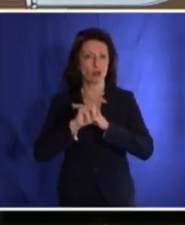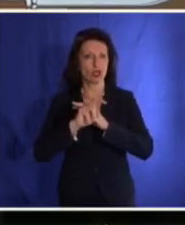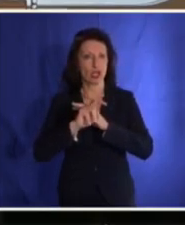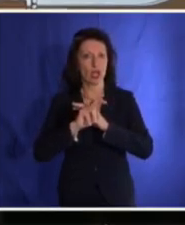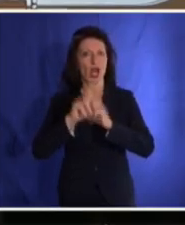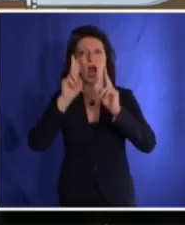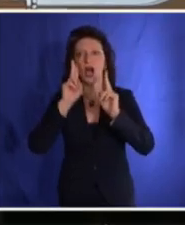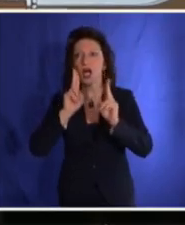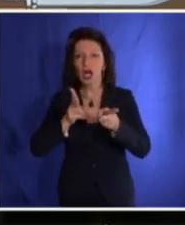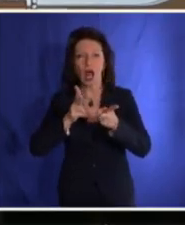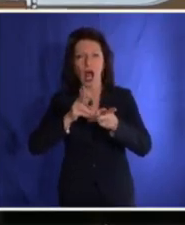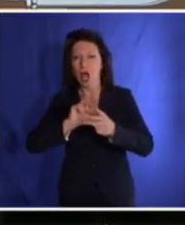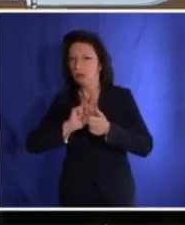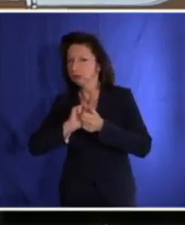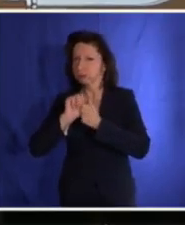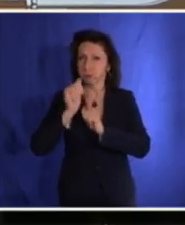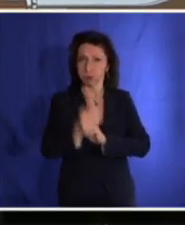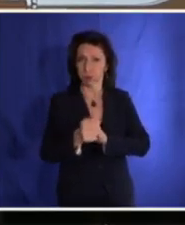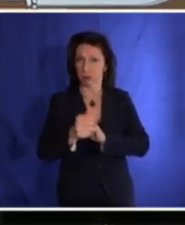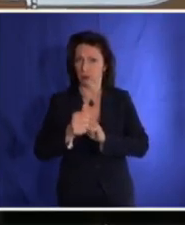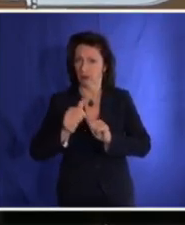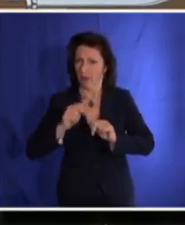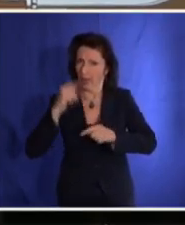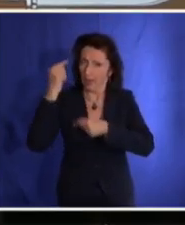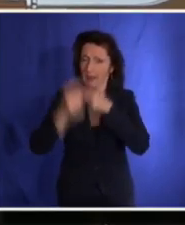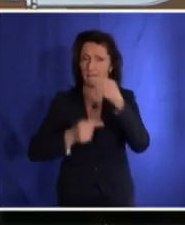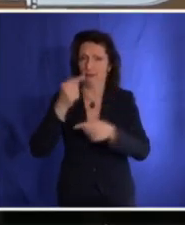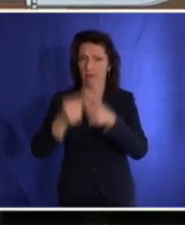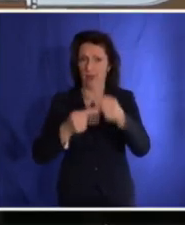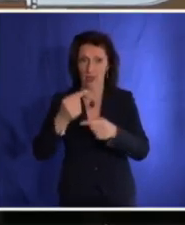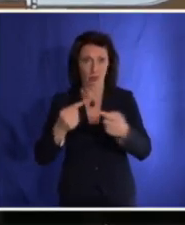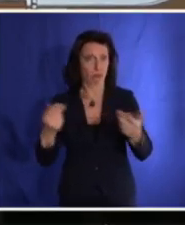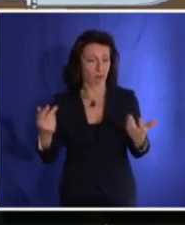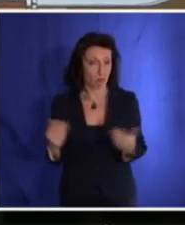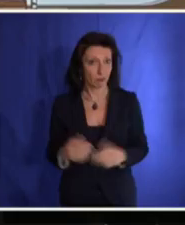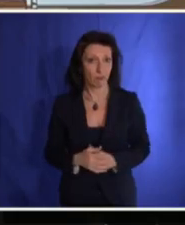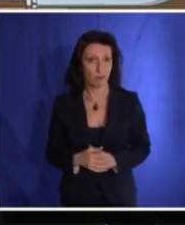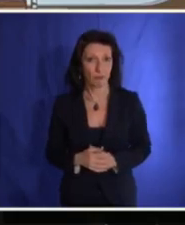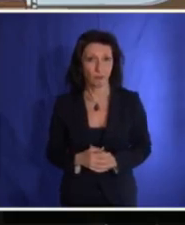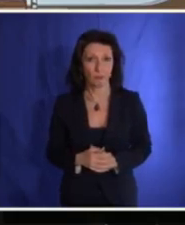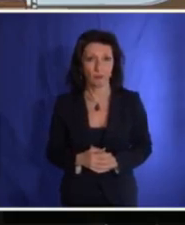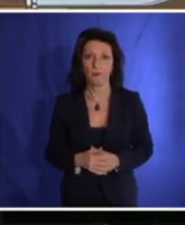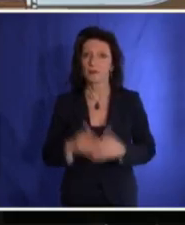Niederösterreich auch wieder nach vorne bringen. Wenn sich, meine sehr geehrten Damen und Herren,